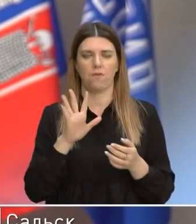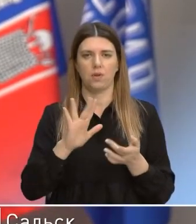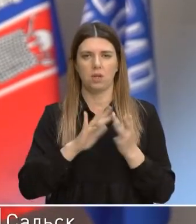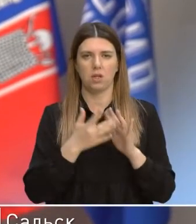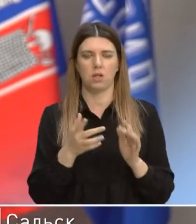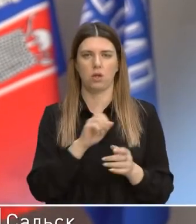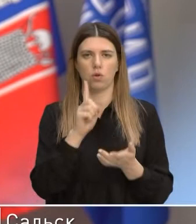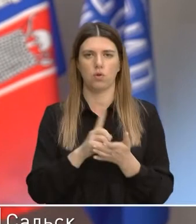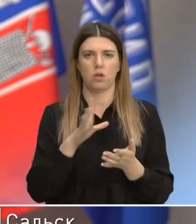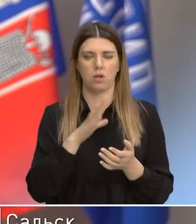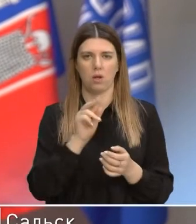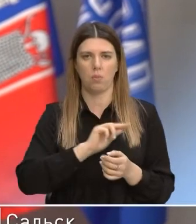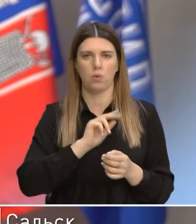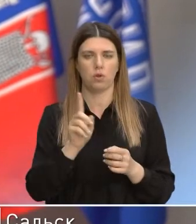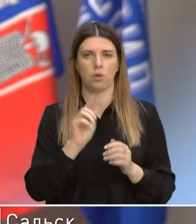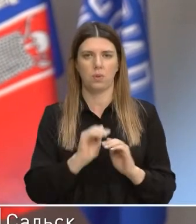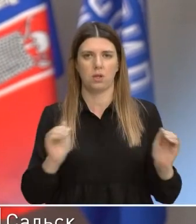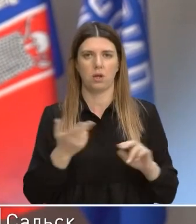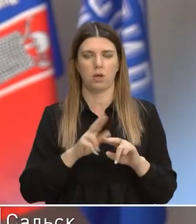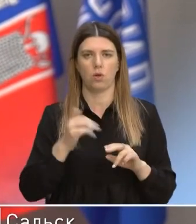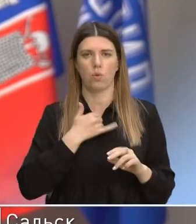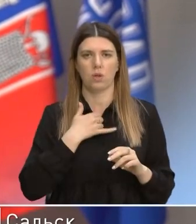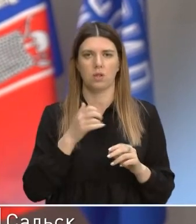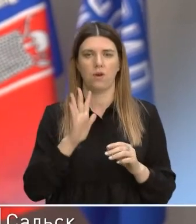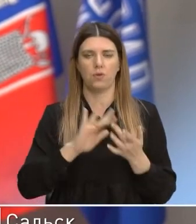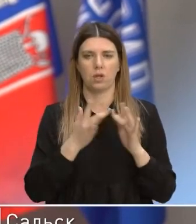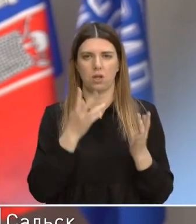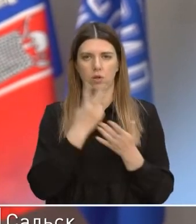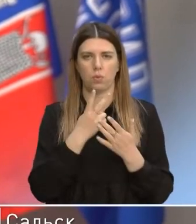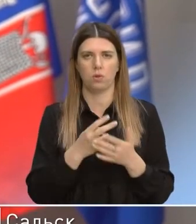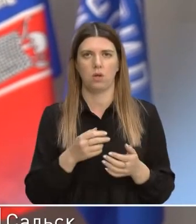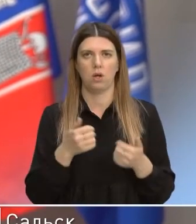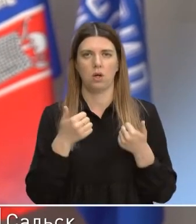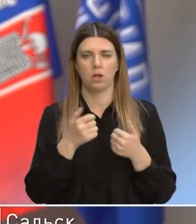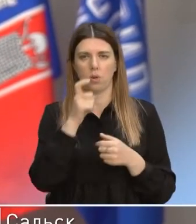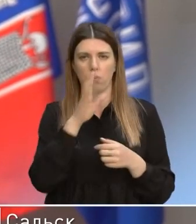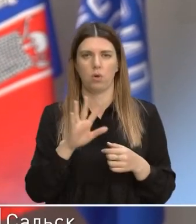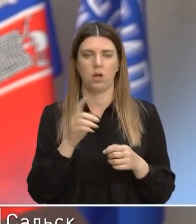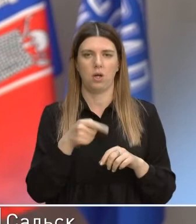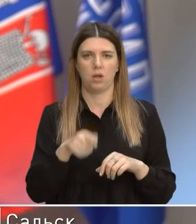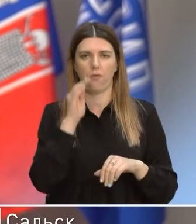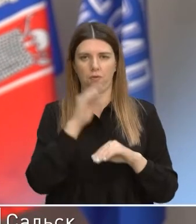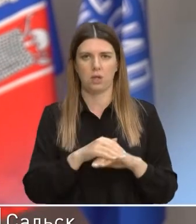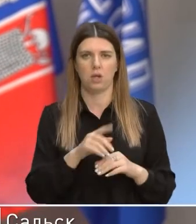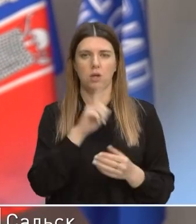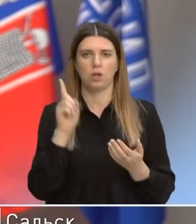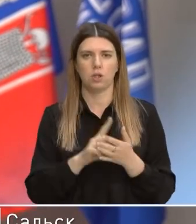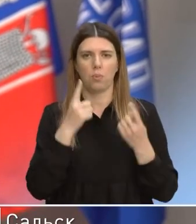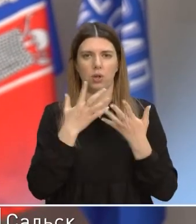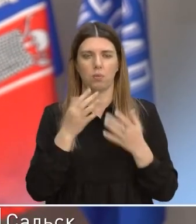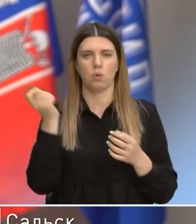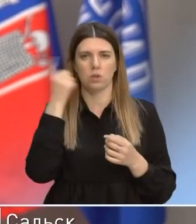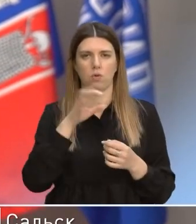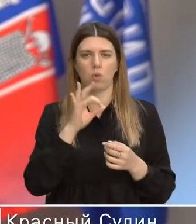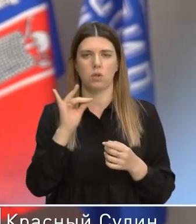тоже работает на то чтобы их дети которые у нас медийные это нехорошо неплохо это факт должны понимать и